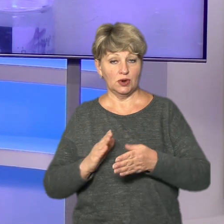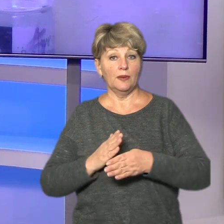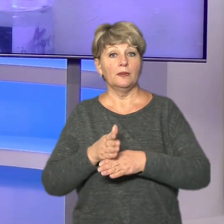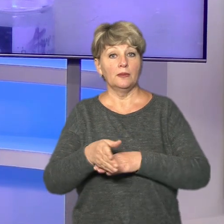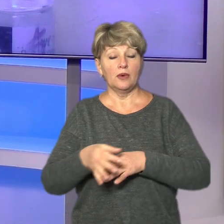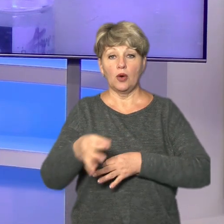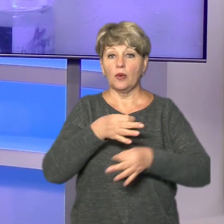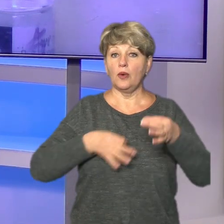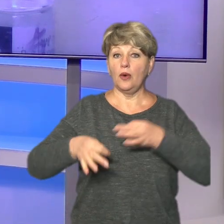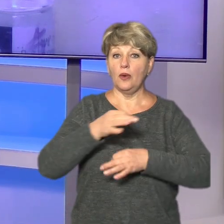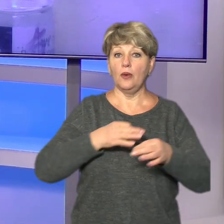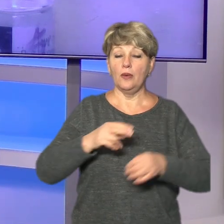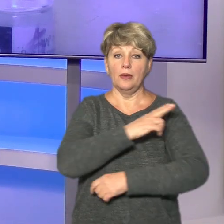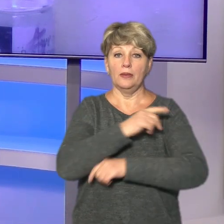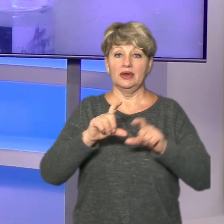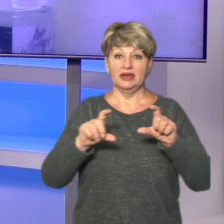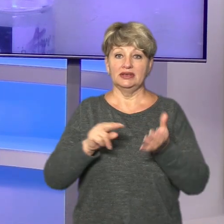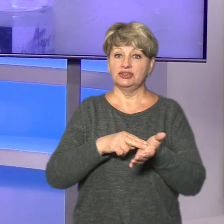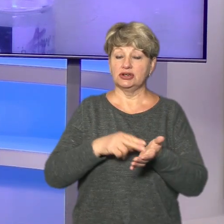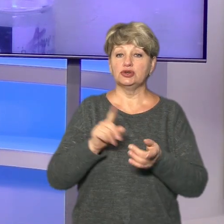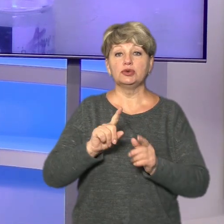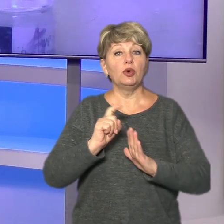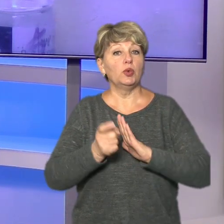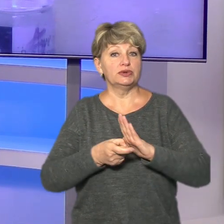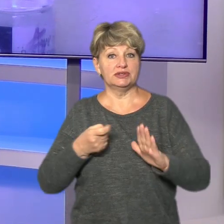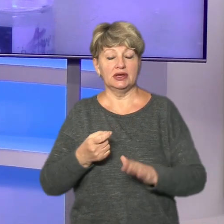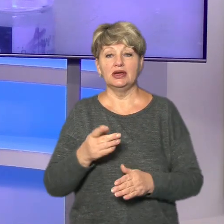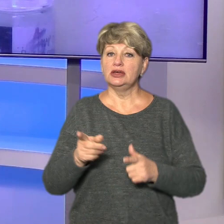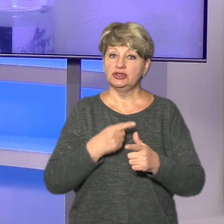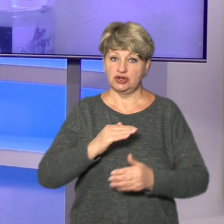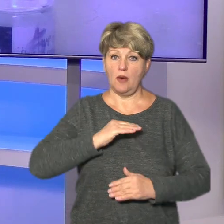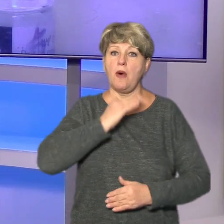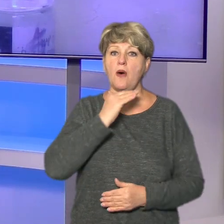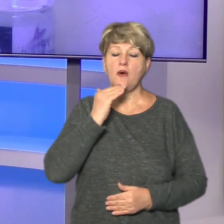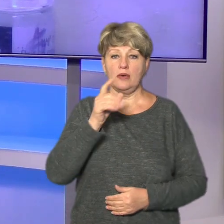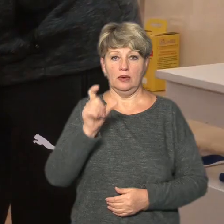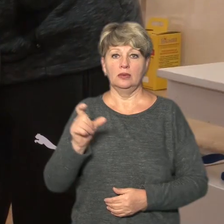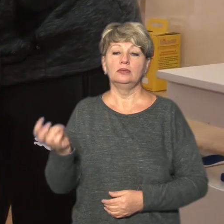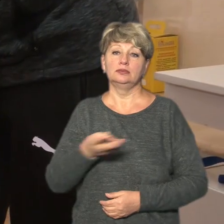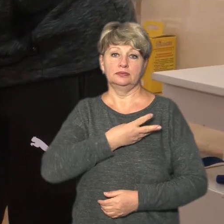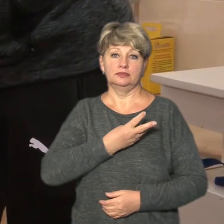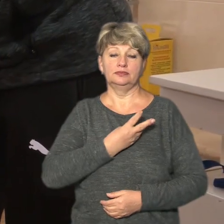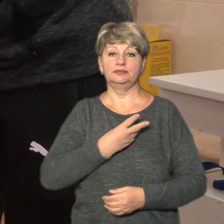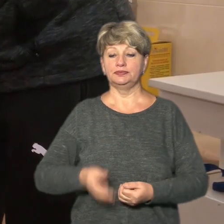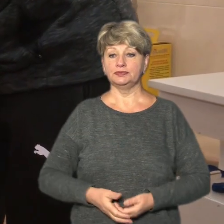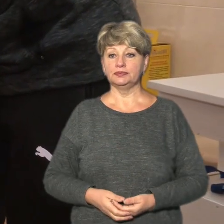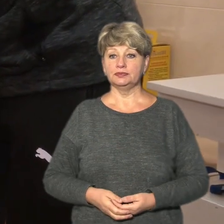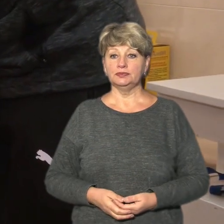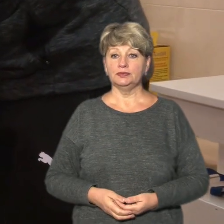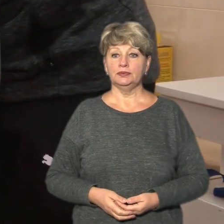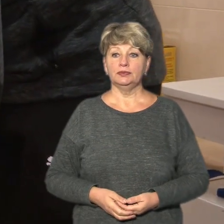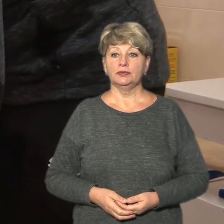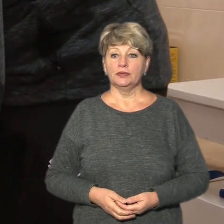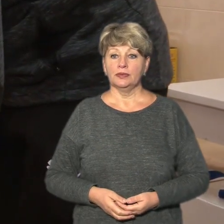консультативному діагностичній поліклініці Черкас аби дізнатися чи багато охочих щепитися і 11 графа